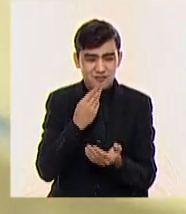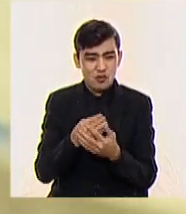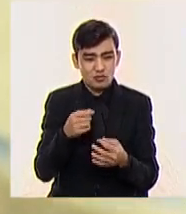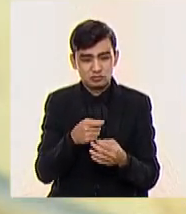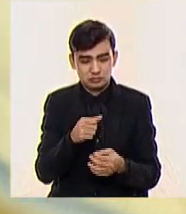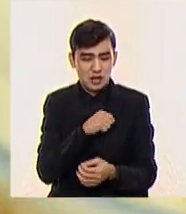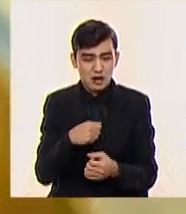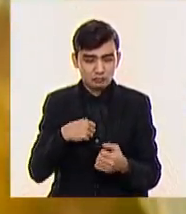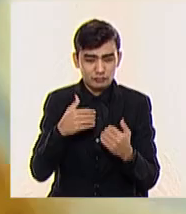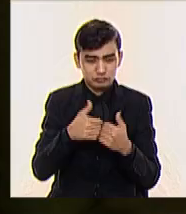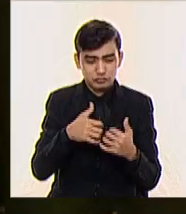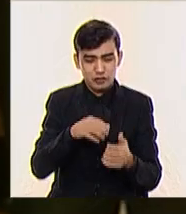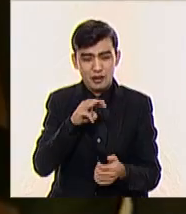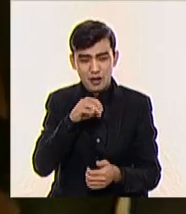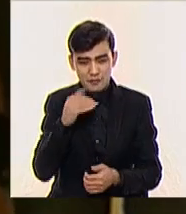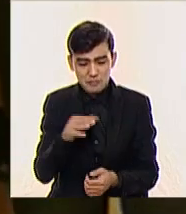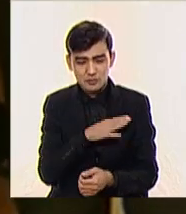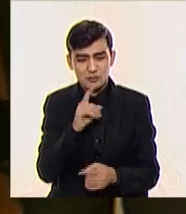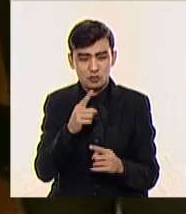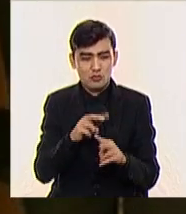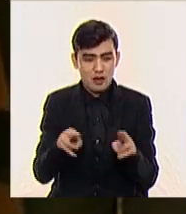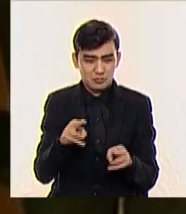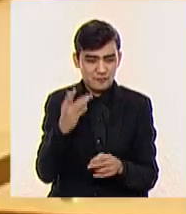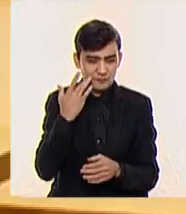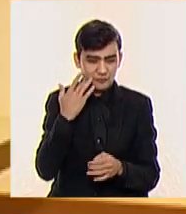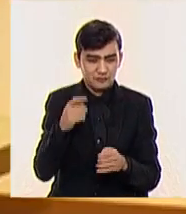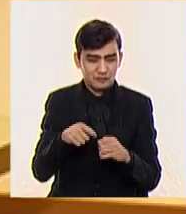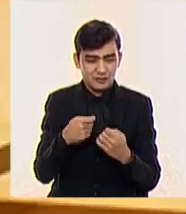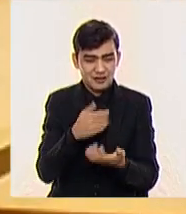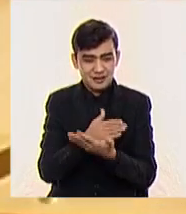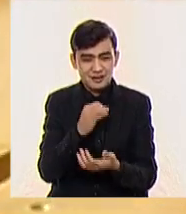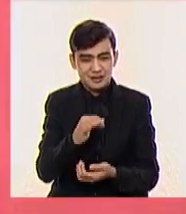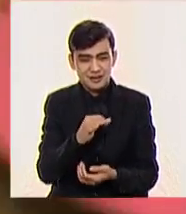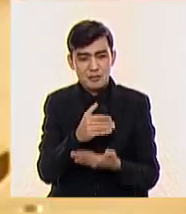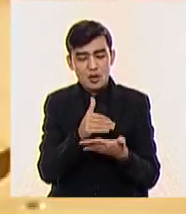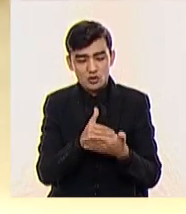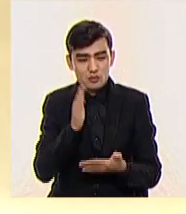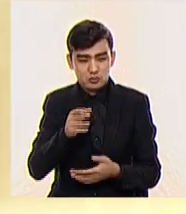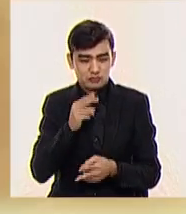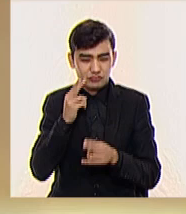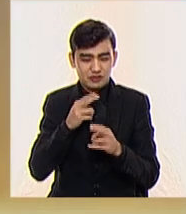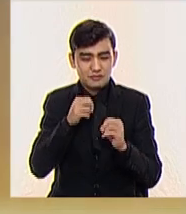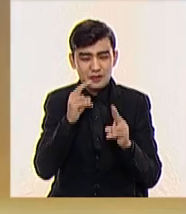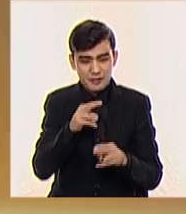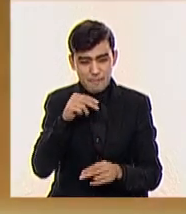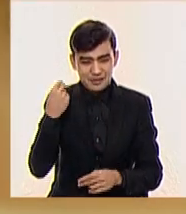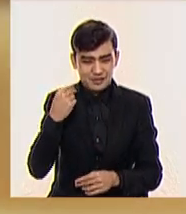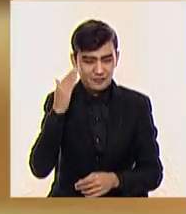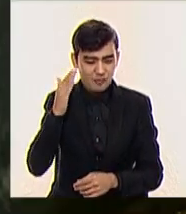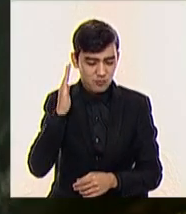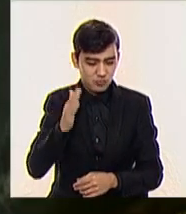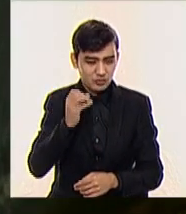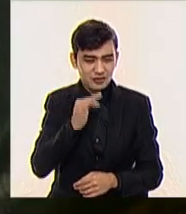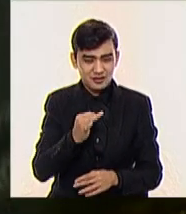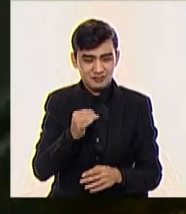самостоятельно устанавливает тарифы на питание и почему они такие мизерные. Затем с предложениями они обратятся в администрацию президента. К примеру,